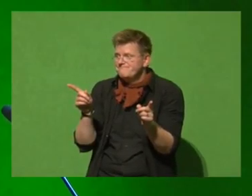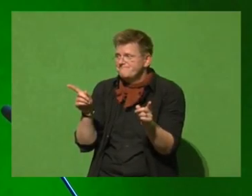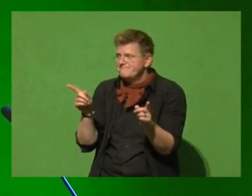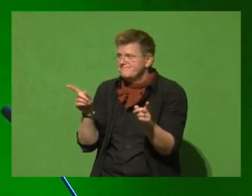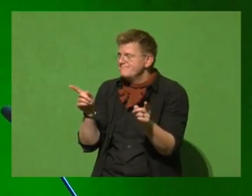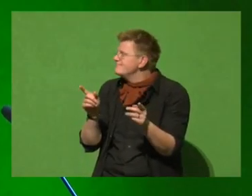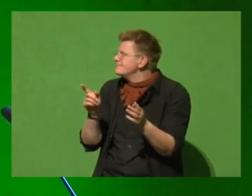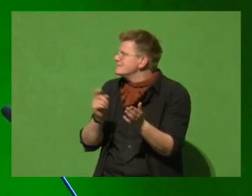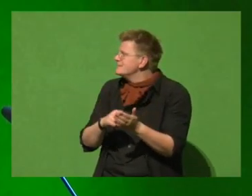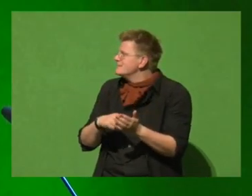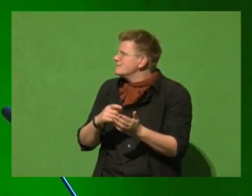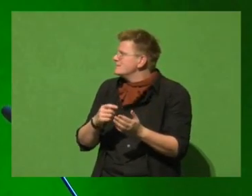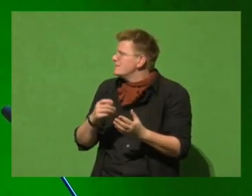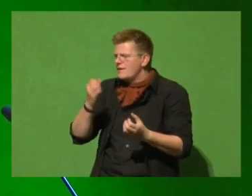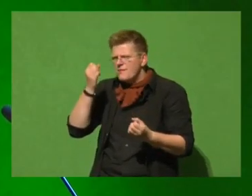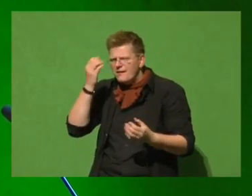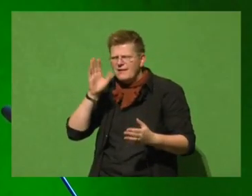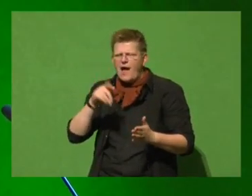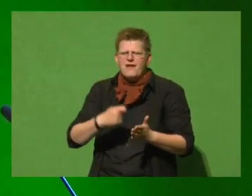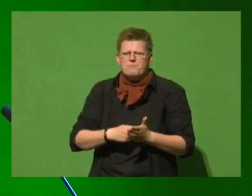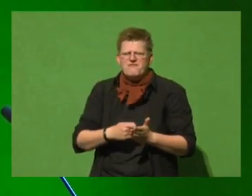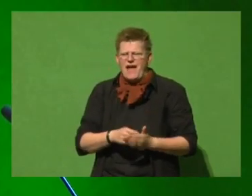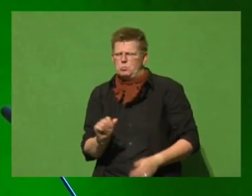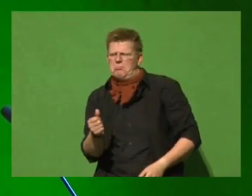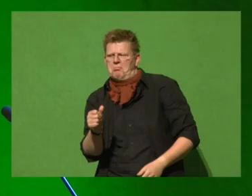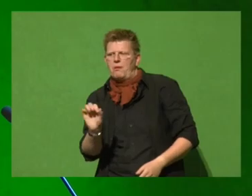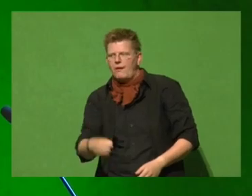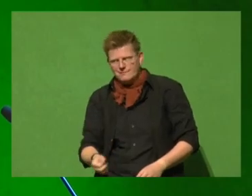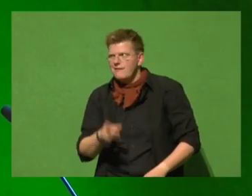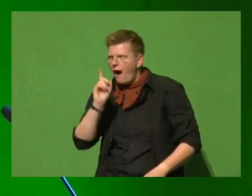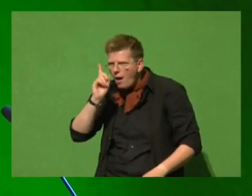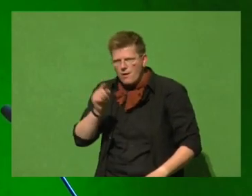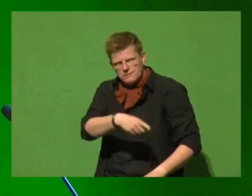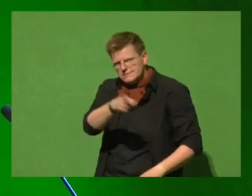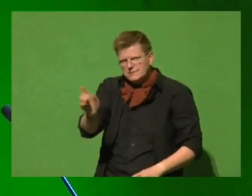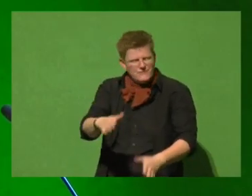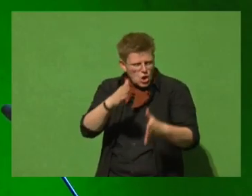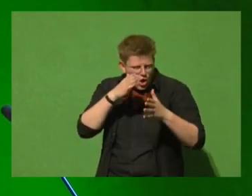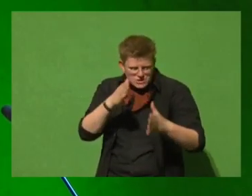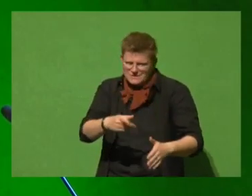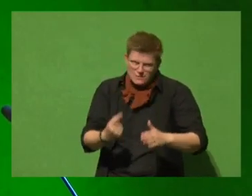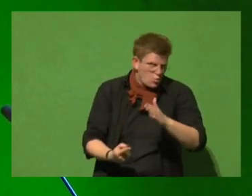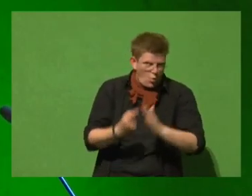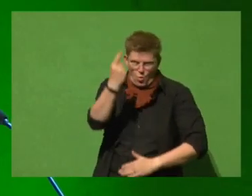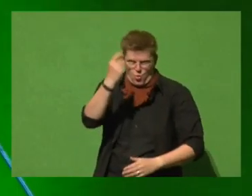es steht mir nicht zu, euch irgendwie zu bewerten, aber ihr habt sehr konzentriert und sehr engagiert diese zwei Tage